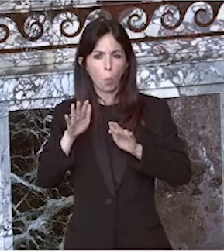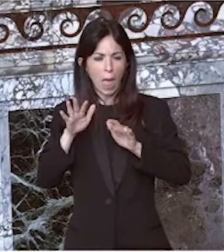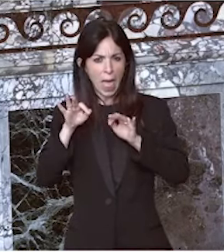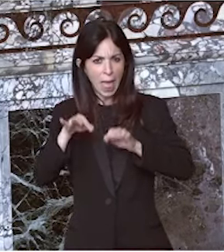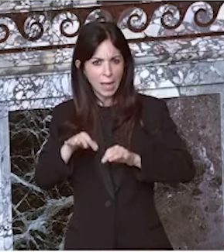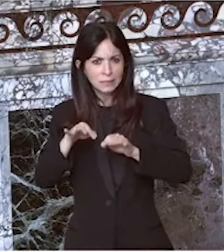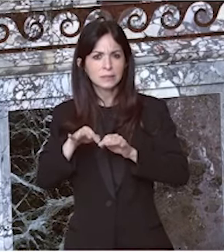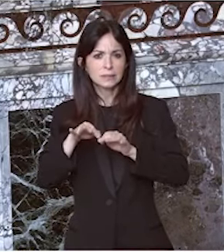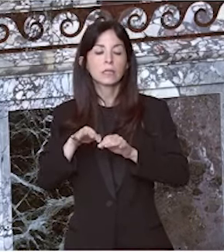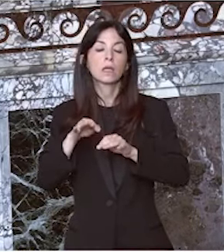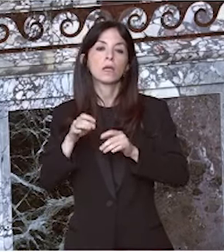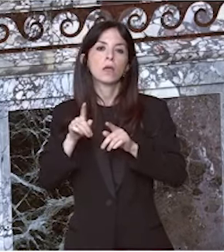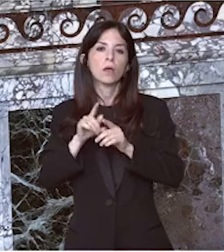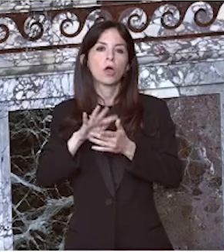tempo indeterminato.